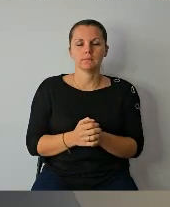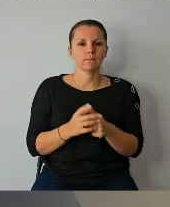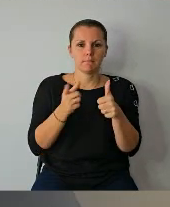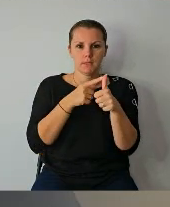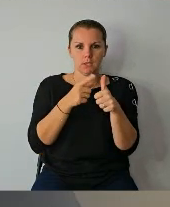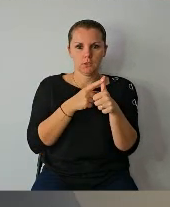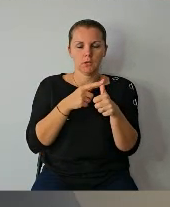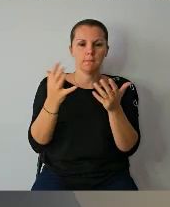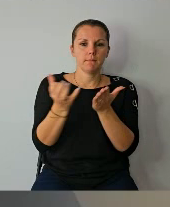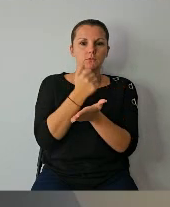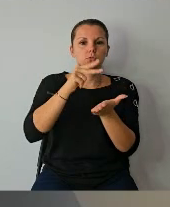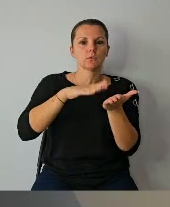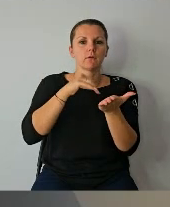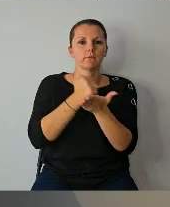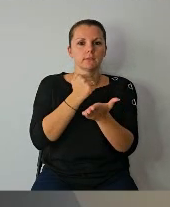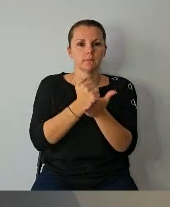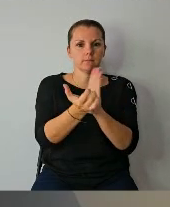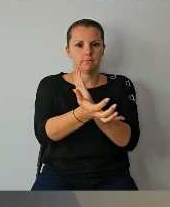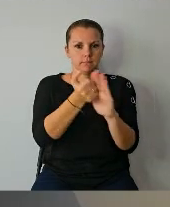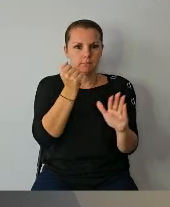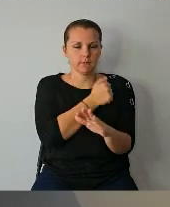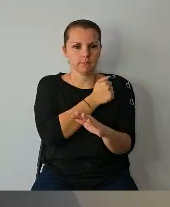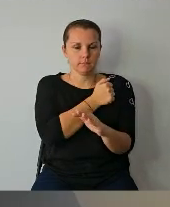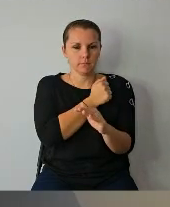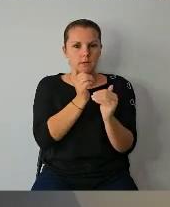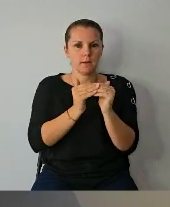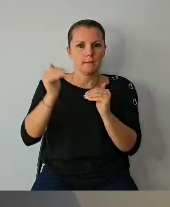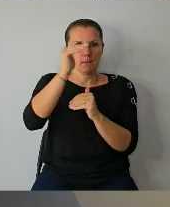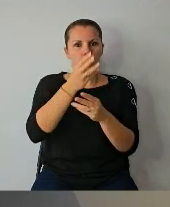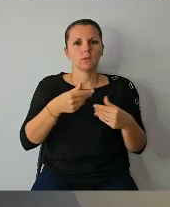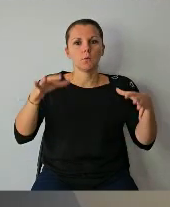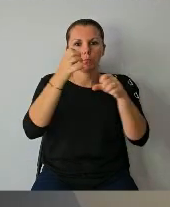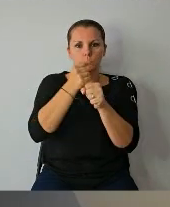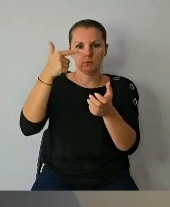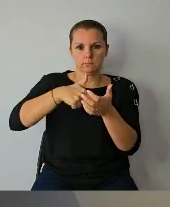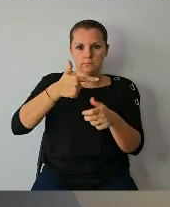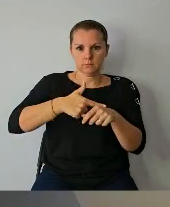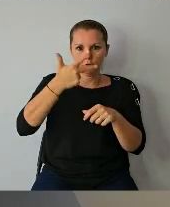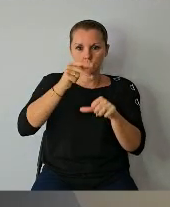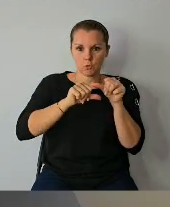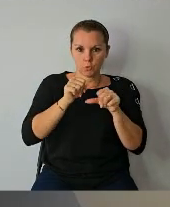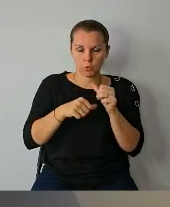Pierwsza uchwała. Podjęcie uchwały w sprawie zaciągnięcia zobowiązania pod budżet na 2023 rok.